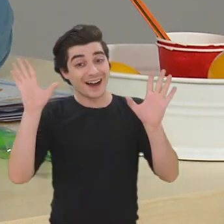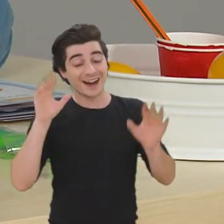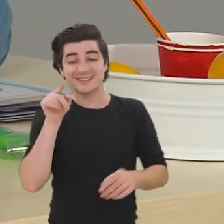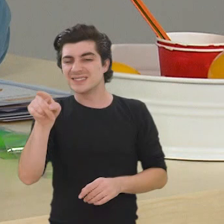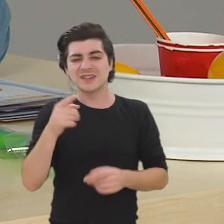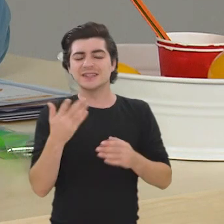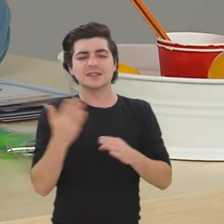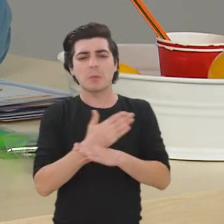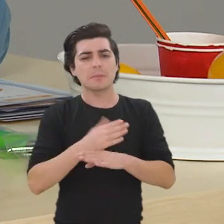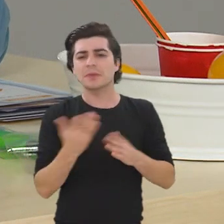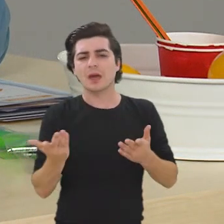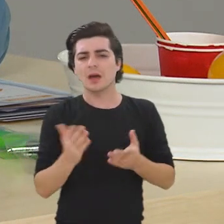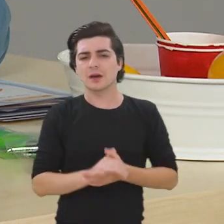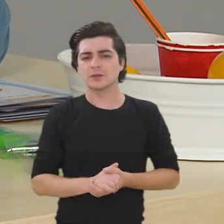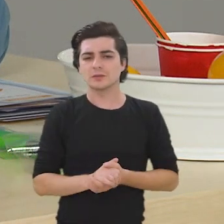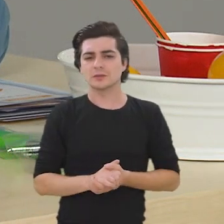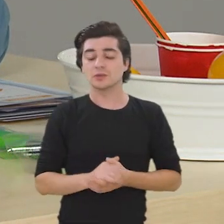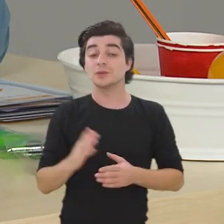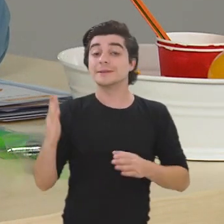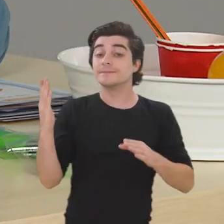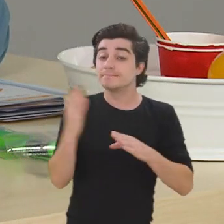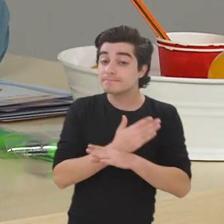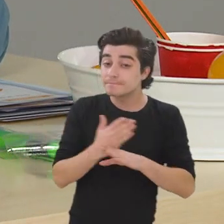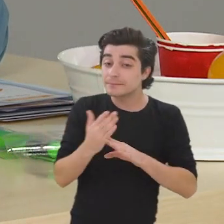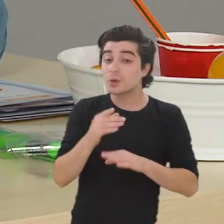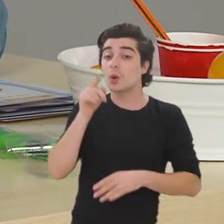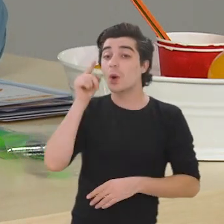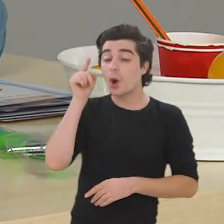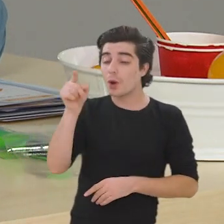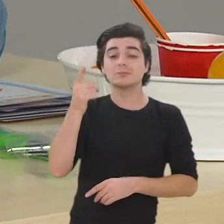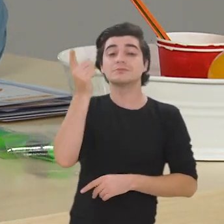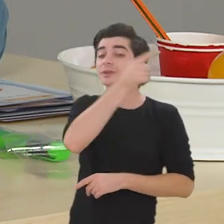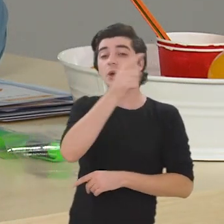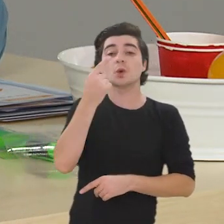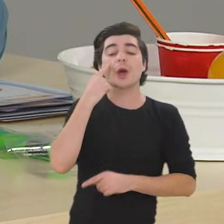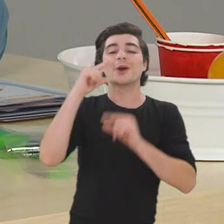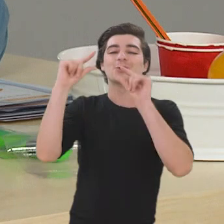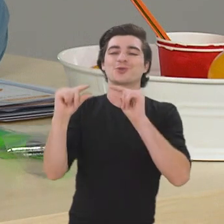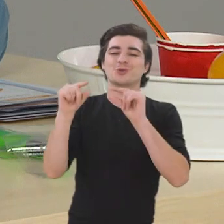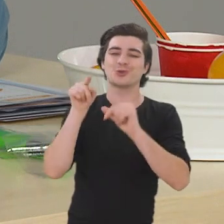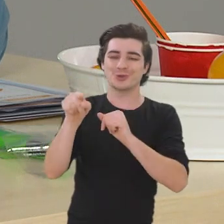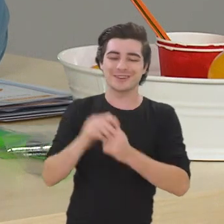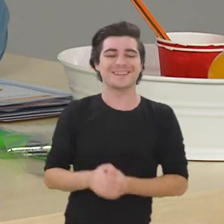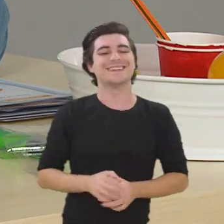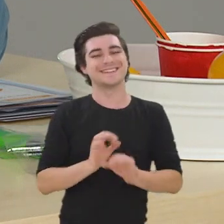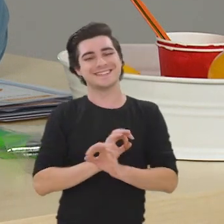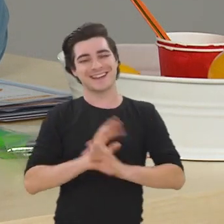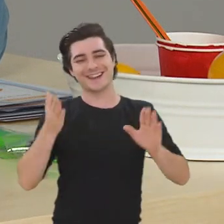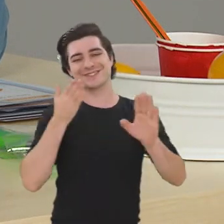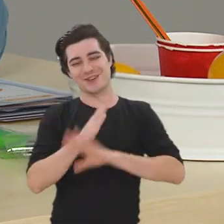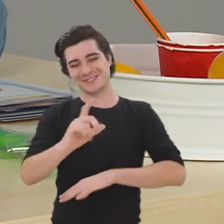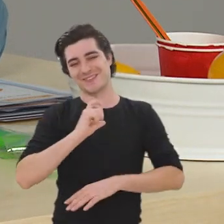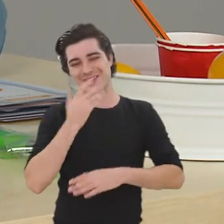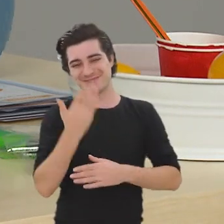Harika. Neden farklı bunun boyutu? Çünkü o diğerlerinden küçük. Harikasın. Süper.